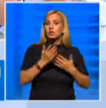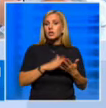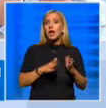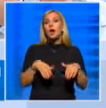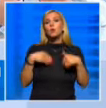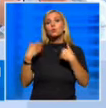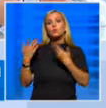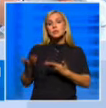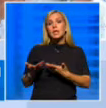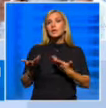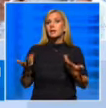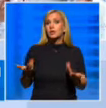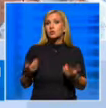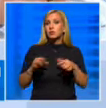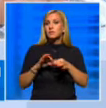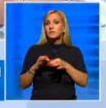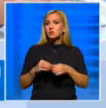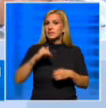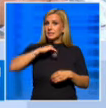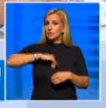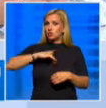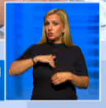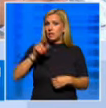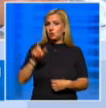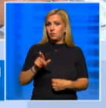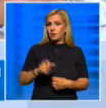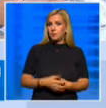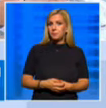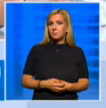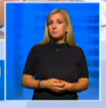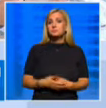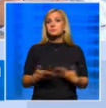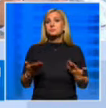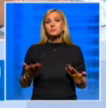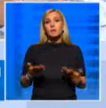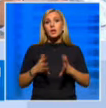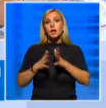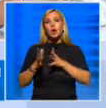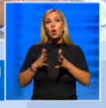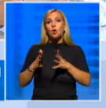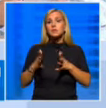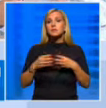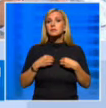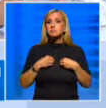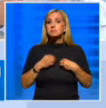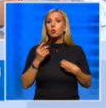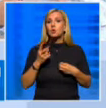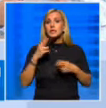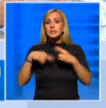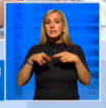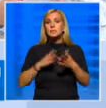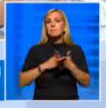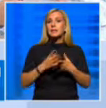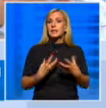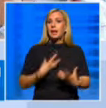нещо, което е свързано с същността на човек. От тази гледна точка хората са много по-склонни да я разглеждат през емоции,